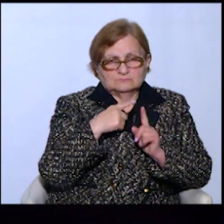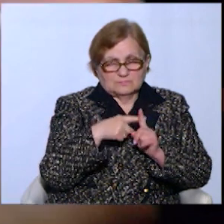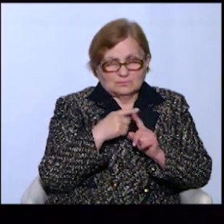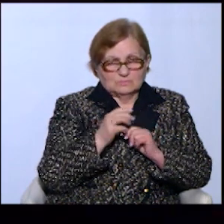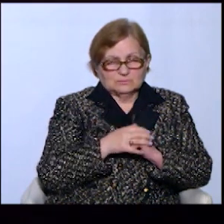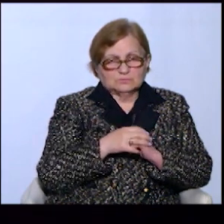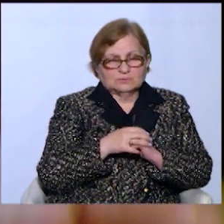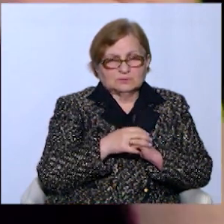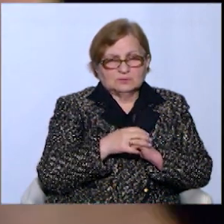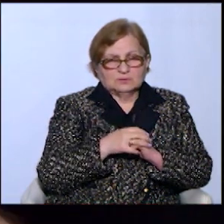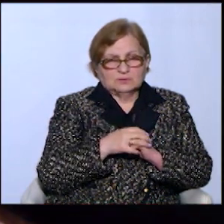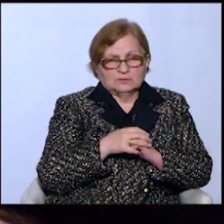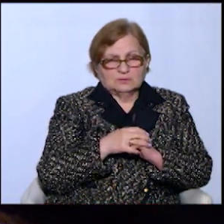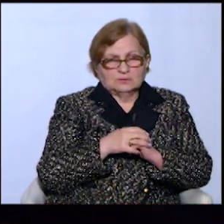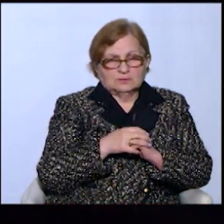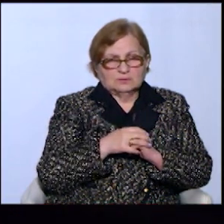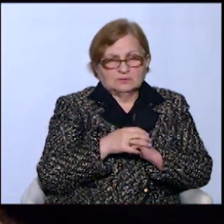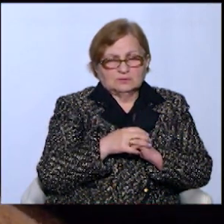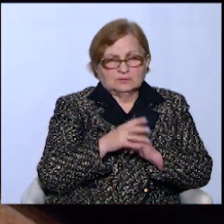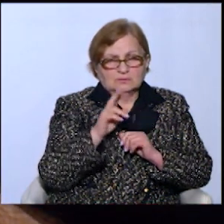დაუმატოთ მაგალითად